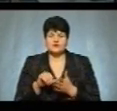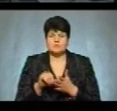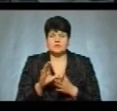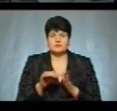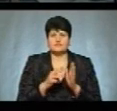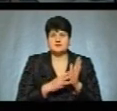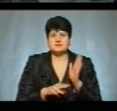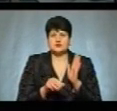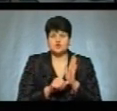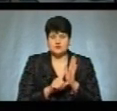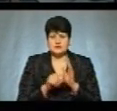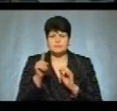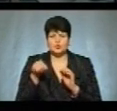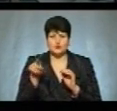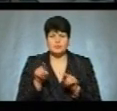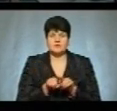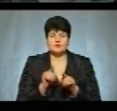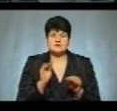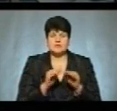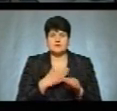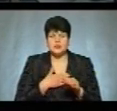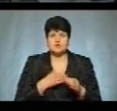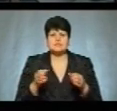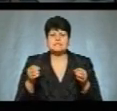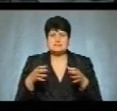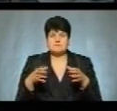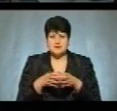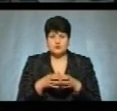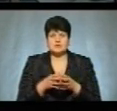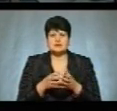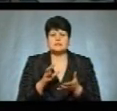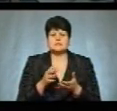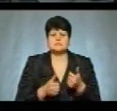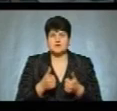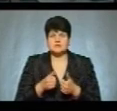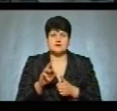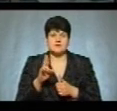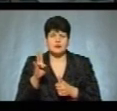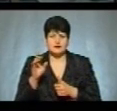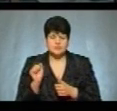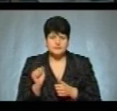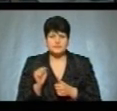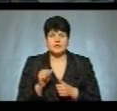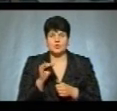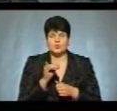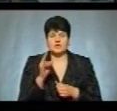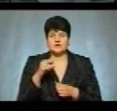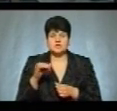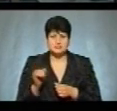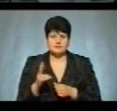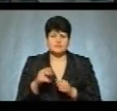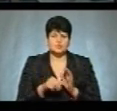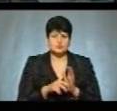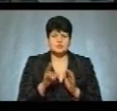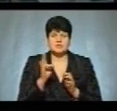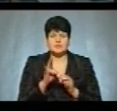86-м стартовим номером. Також у складі нашої збірної сьогодні змагатимуться Яна Бондар під 3-м номером, Юлія Джима під 26-м,